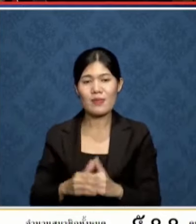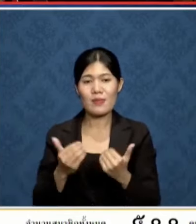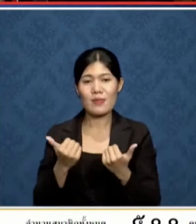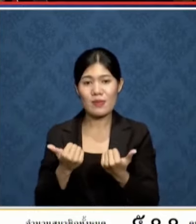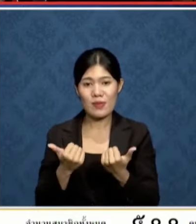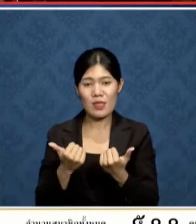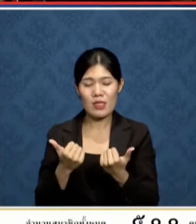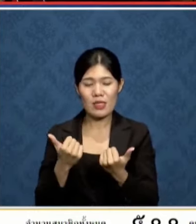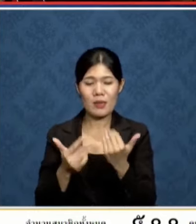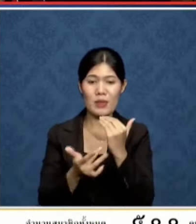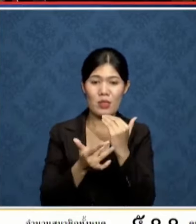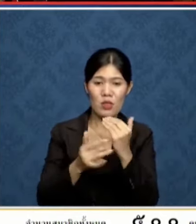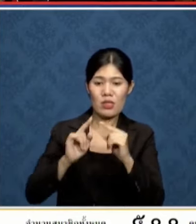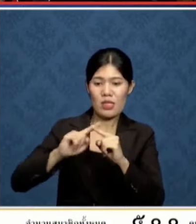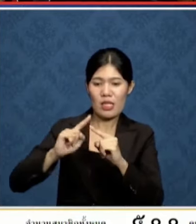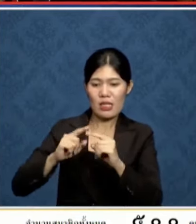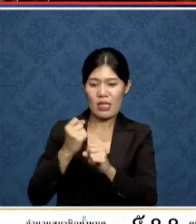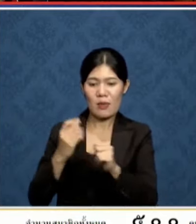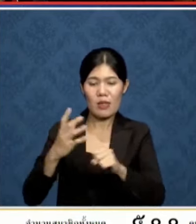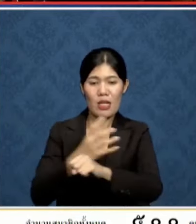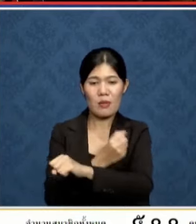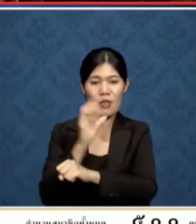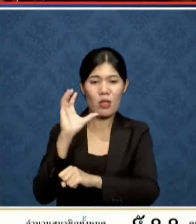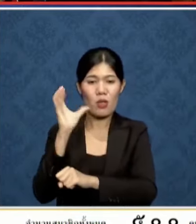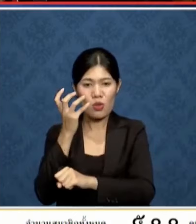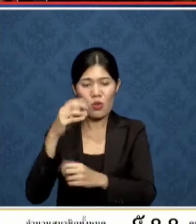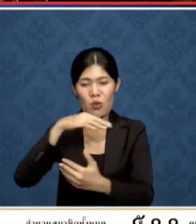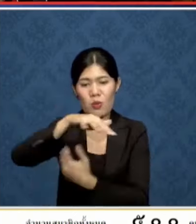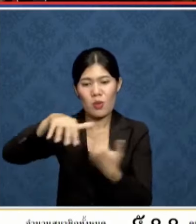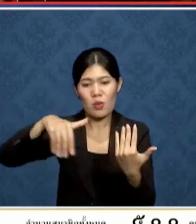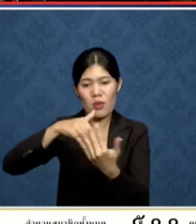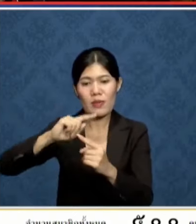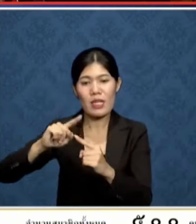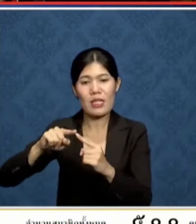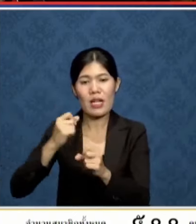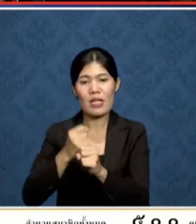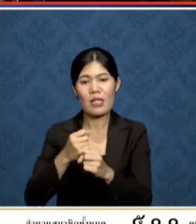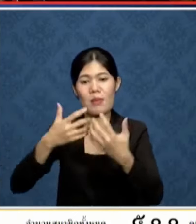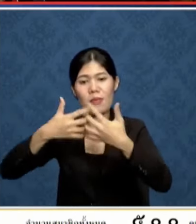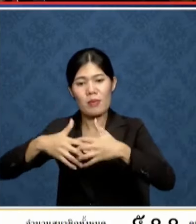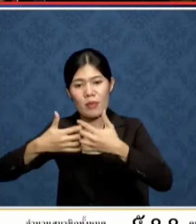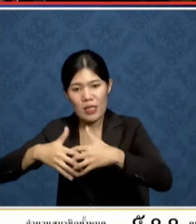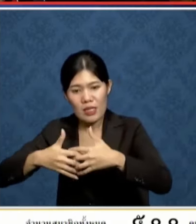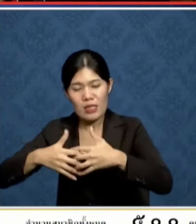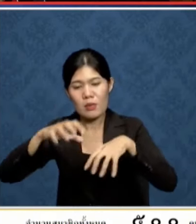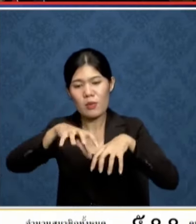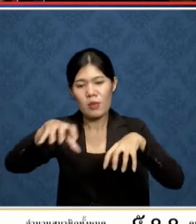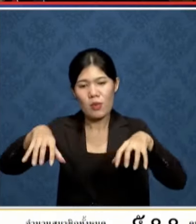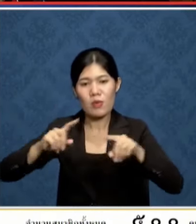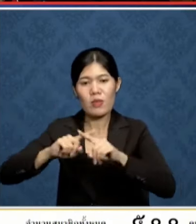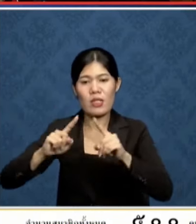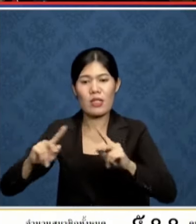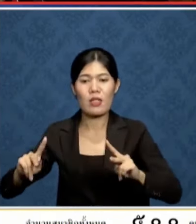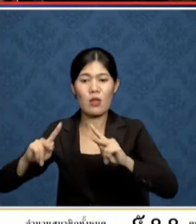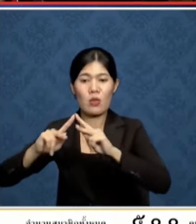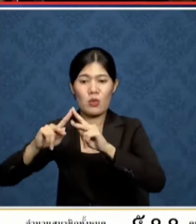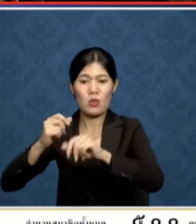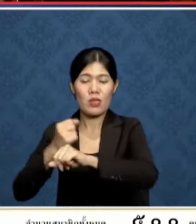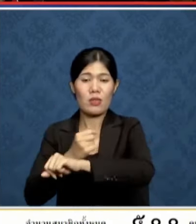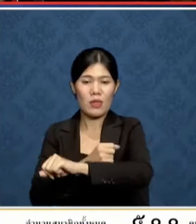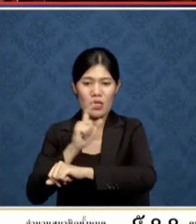transformationการเมืองโลกภูมิรัฐศาสตร์การเคลื่อนย้ายทุนและแหล่งผลิตนะครับผมเห็นครับว่ากระทรวงแรงงานจะต้องมีการปฏิรูปใหม่ทั้ง